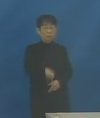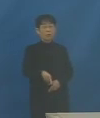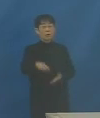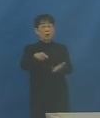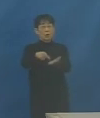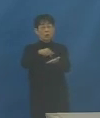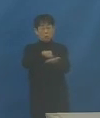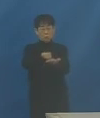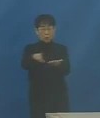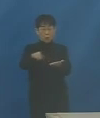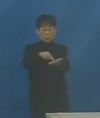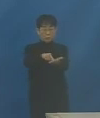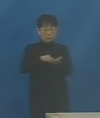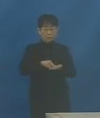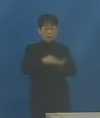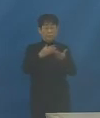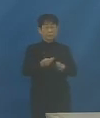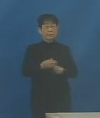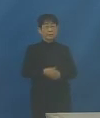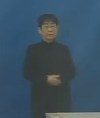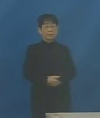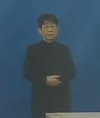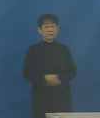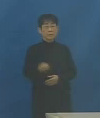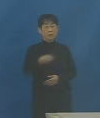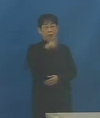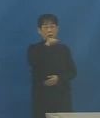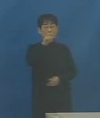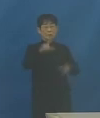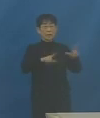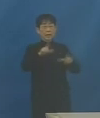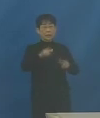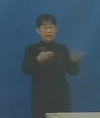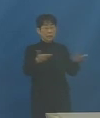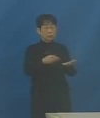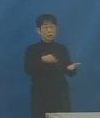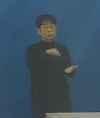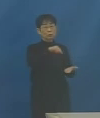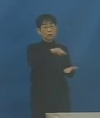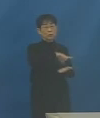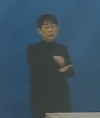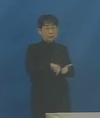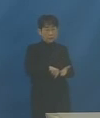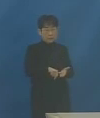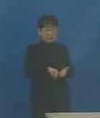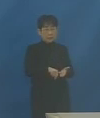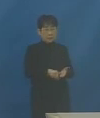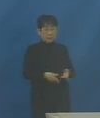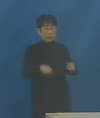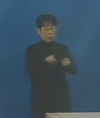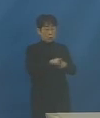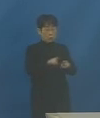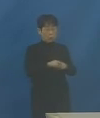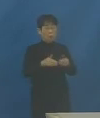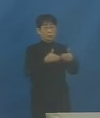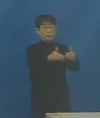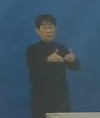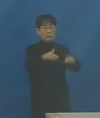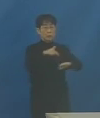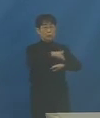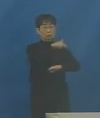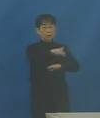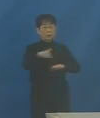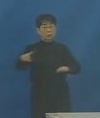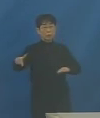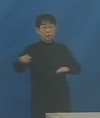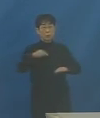ますまたの鳥取が多少職域ほど摂取推進プロジェクトとしてあの共同のあの